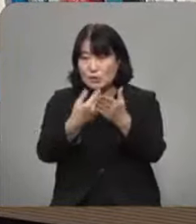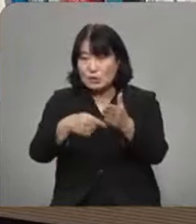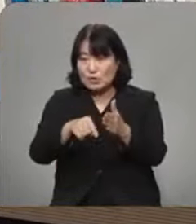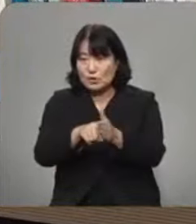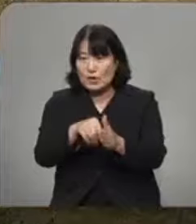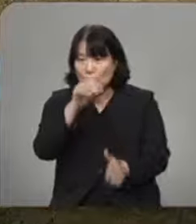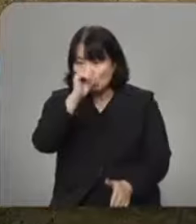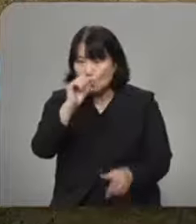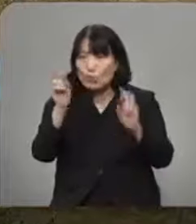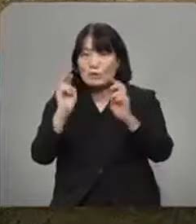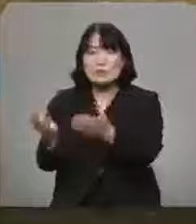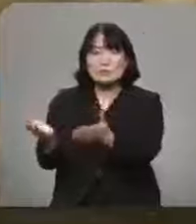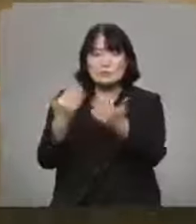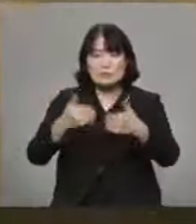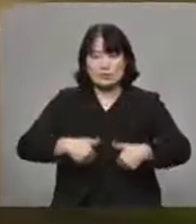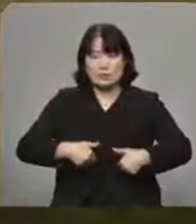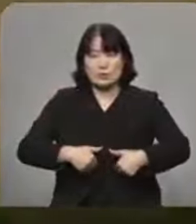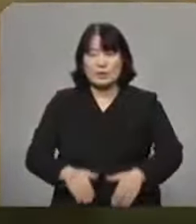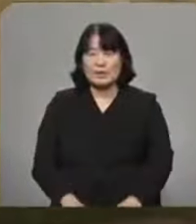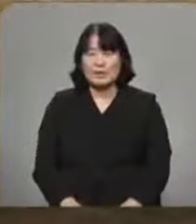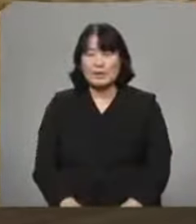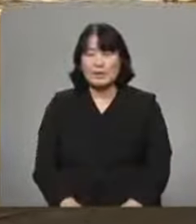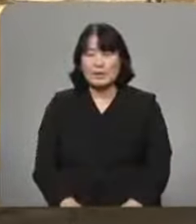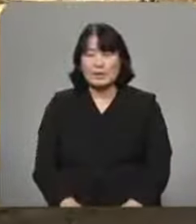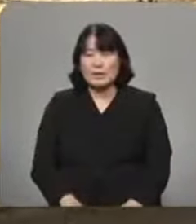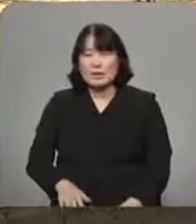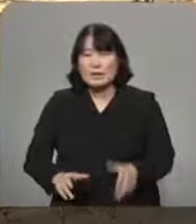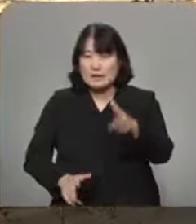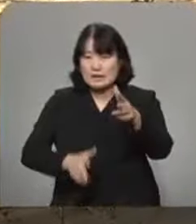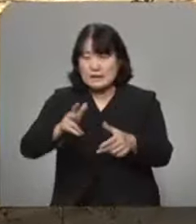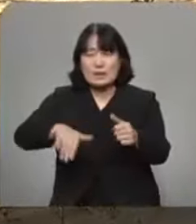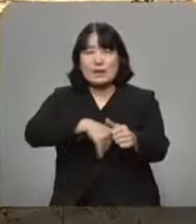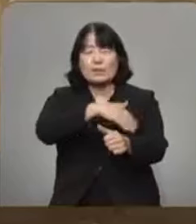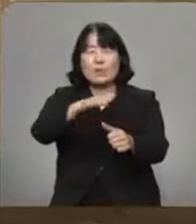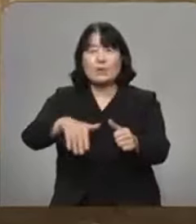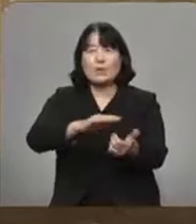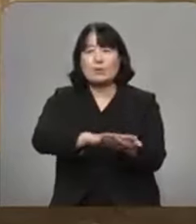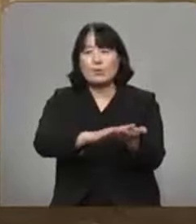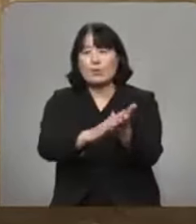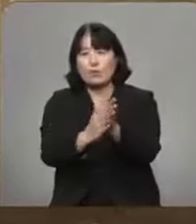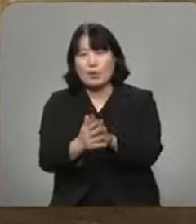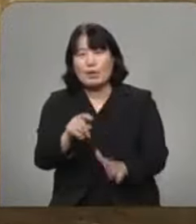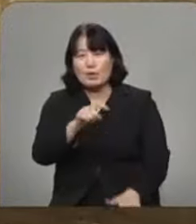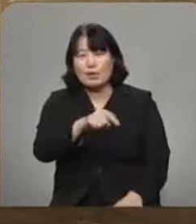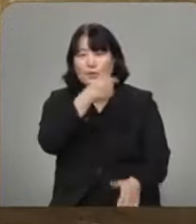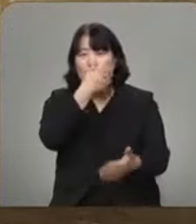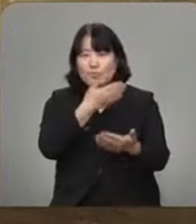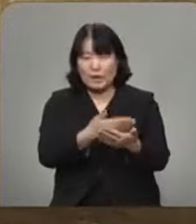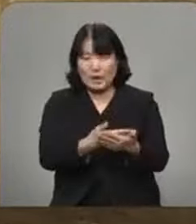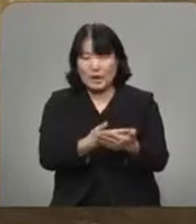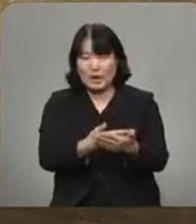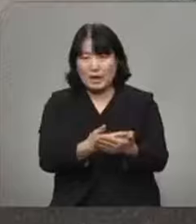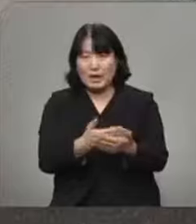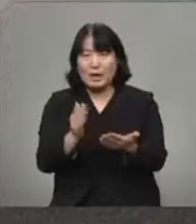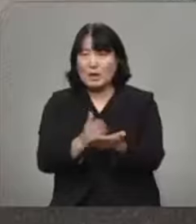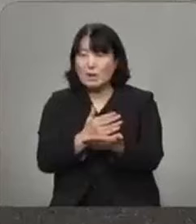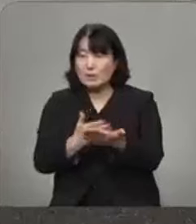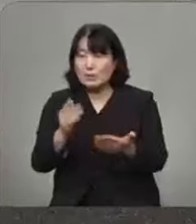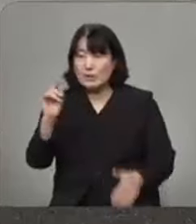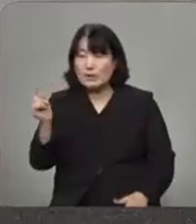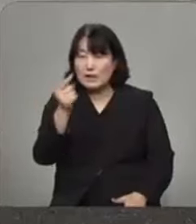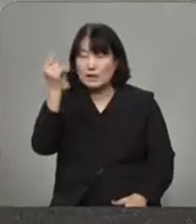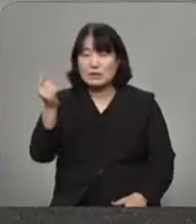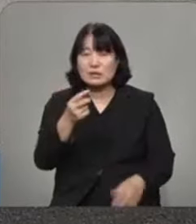삼아야 된다 여기에 시시각각으로 변하는 산업 환경도 대형 변수입니다 분산 에너지법 시행이나